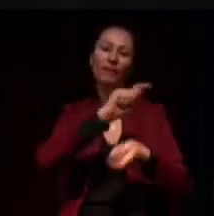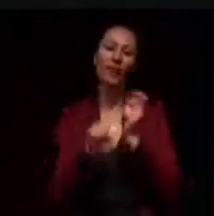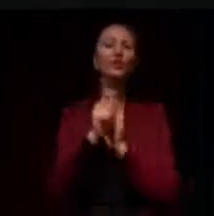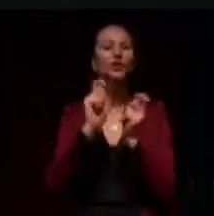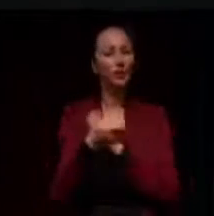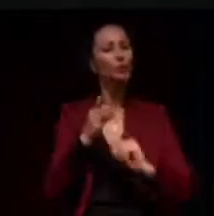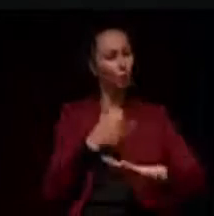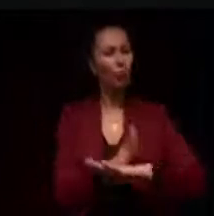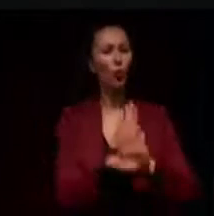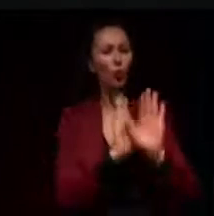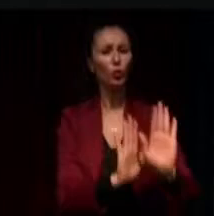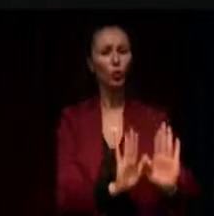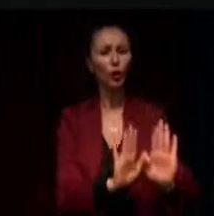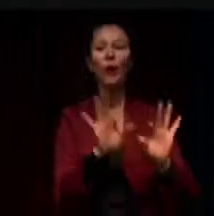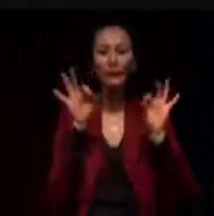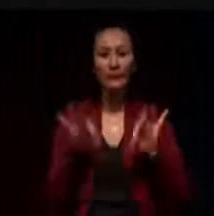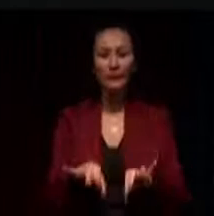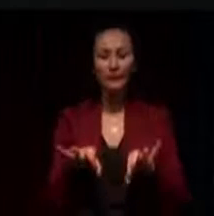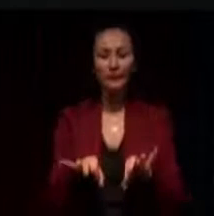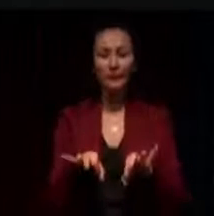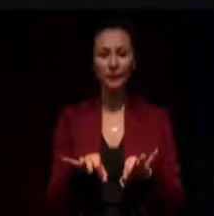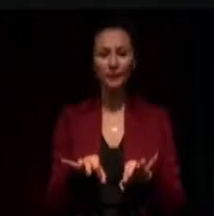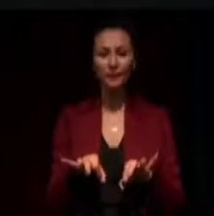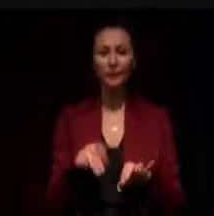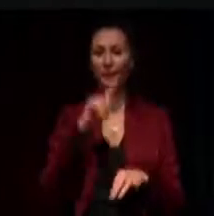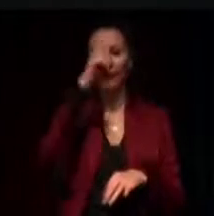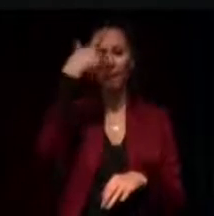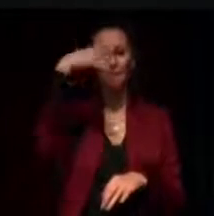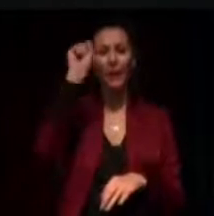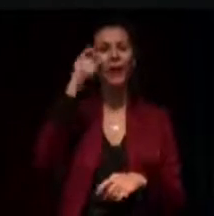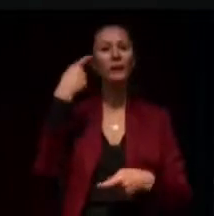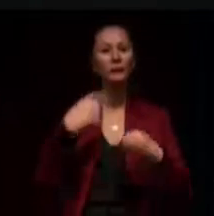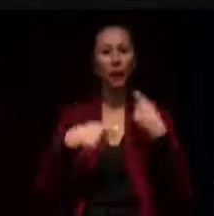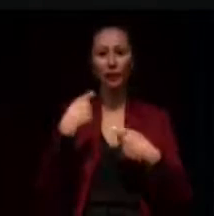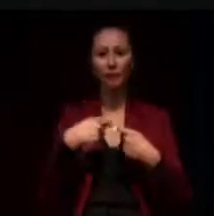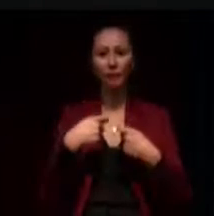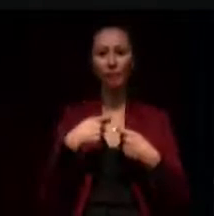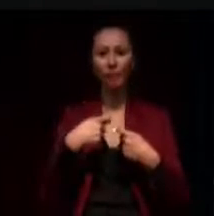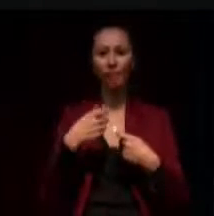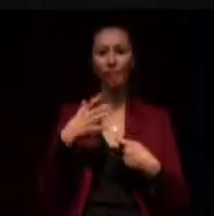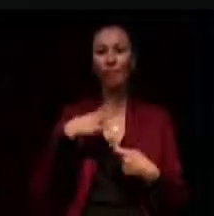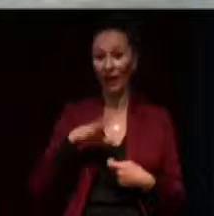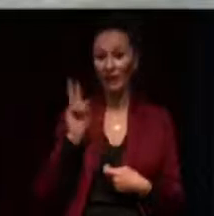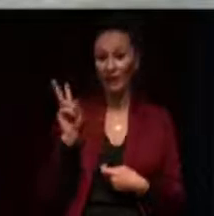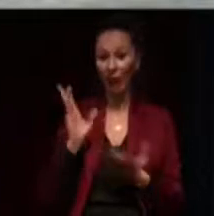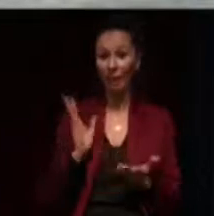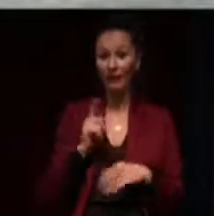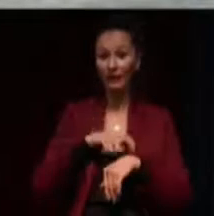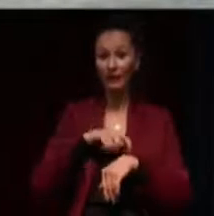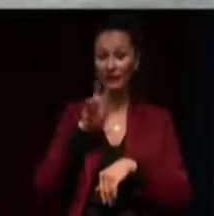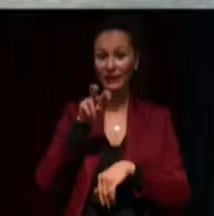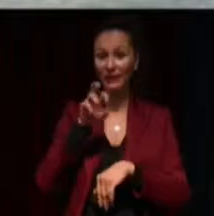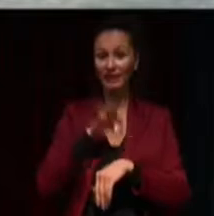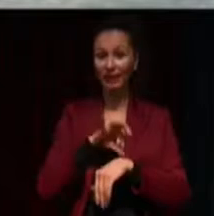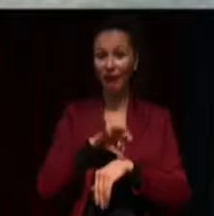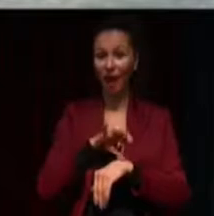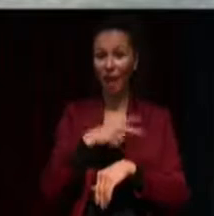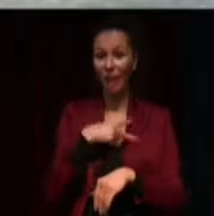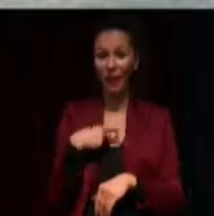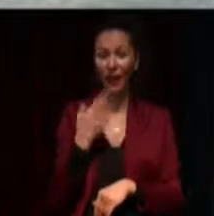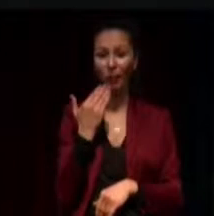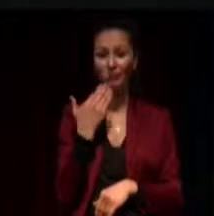zaman doğru ama şimdi Merkez Mustafa Bankası. Bey, tercih sizin ama 8 dakika belediyeye gelemedik